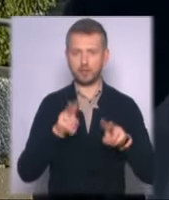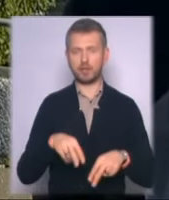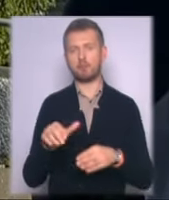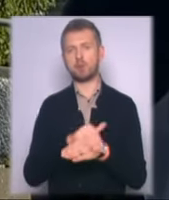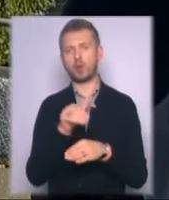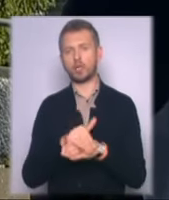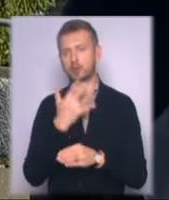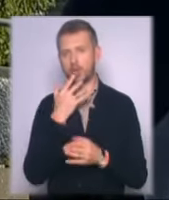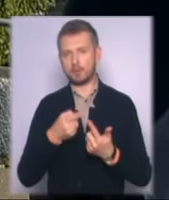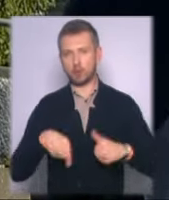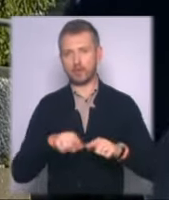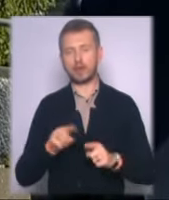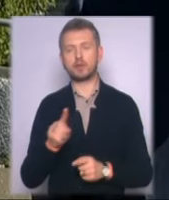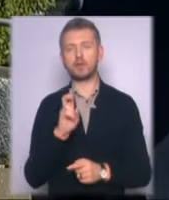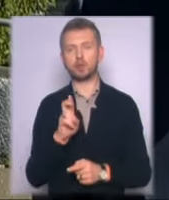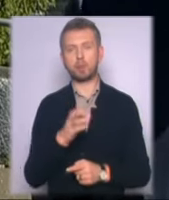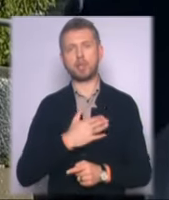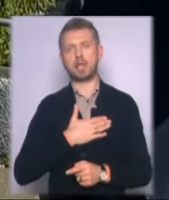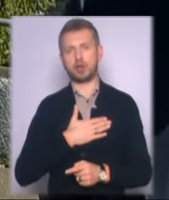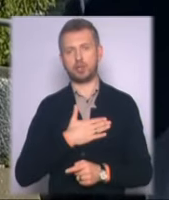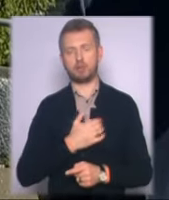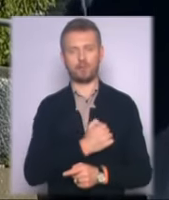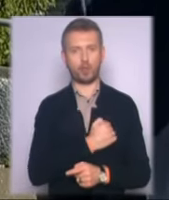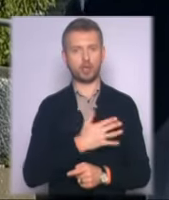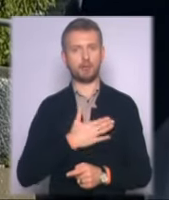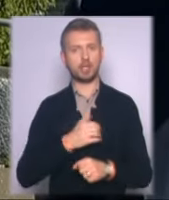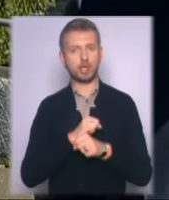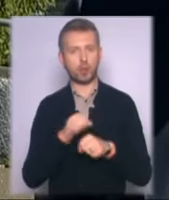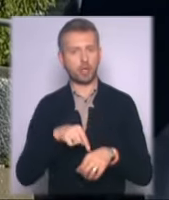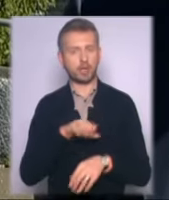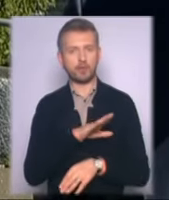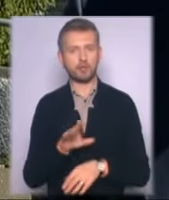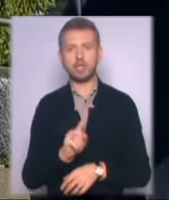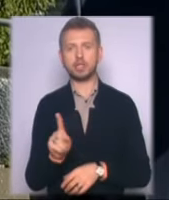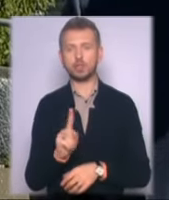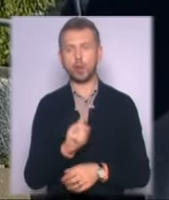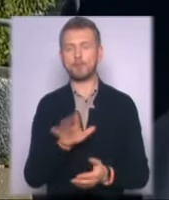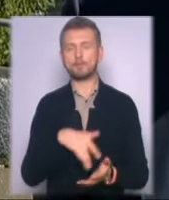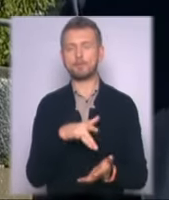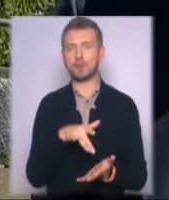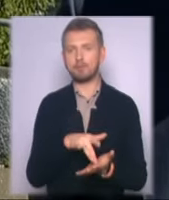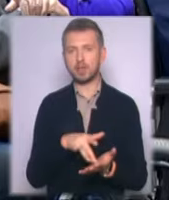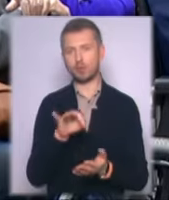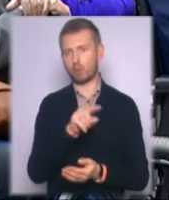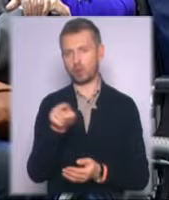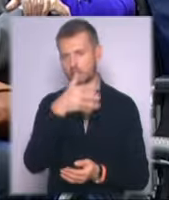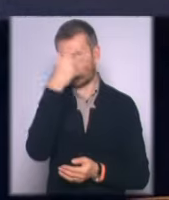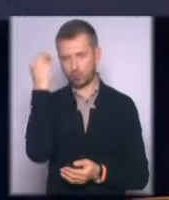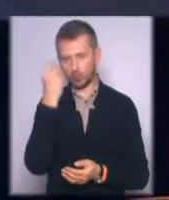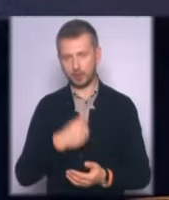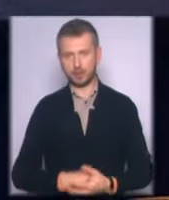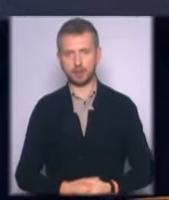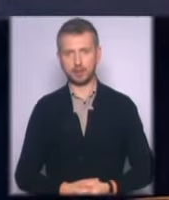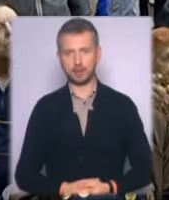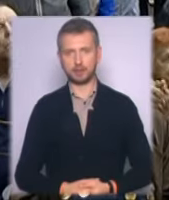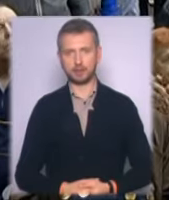іноземні організації для того, щоб наші воїни, наші герої не відчували, що місто про них забуло. Наталія Серданова,